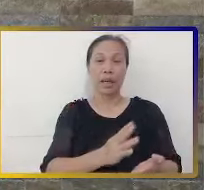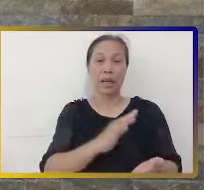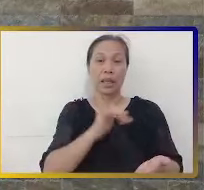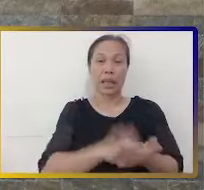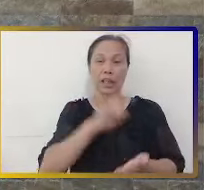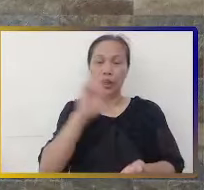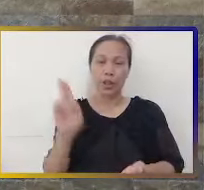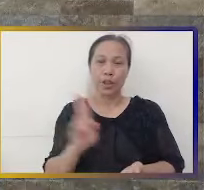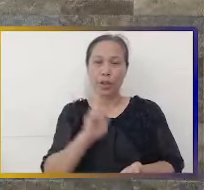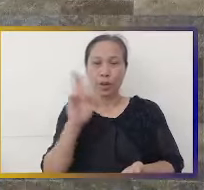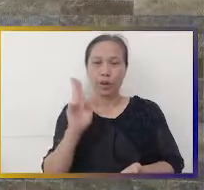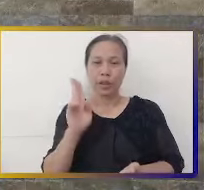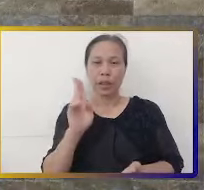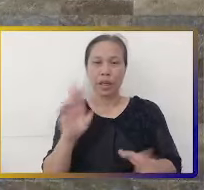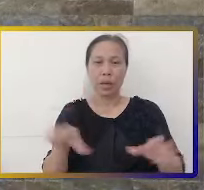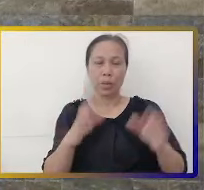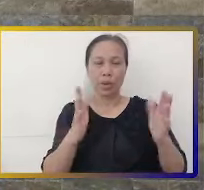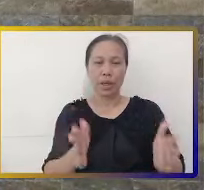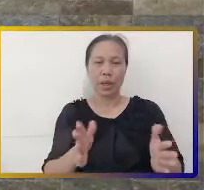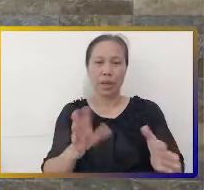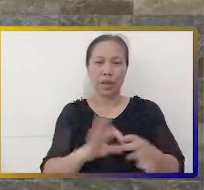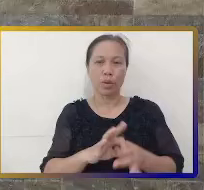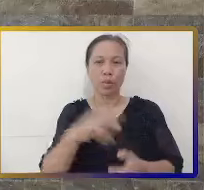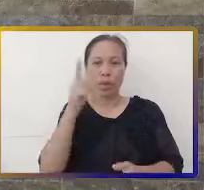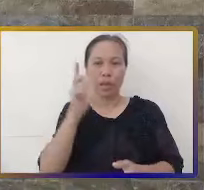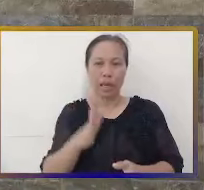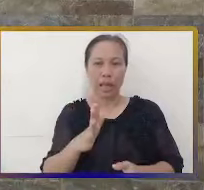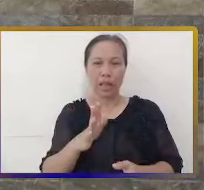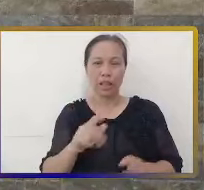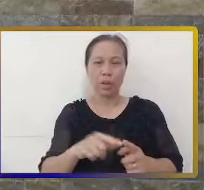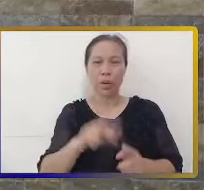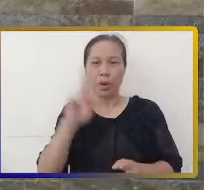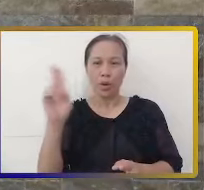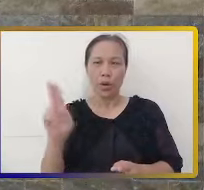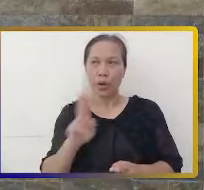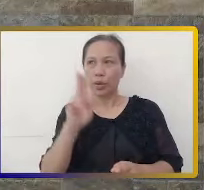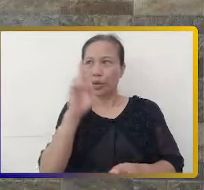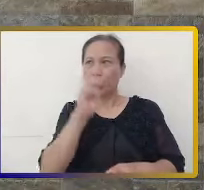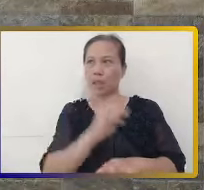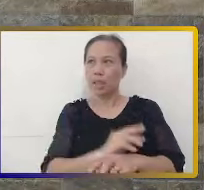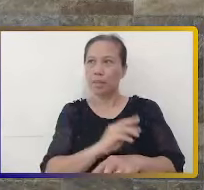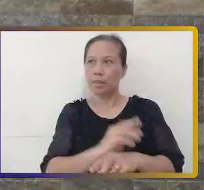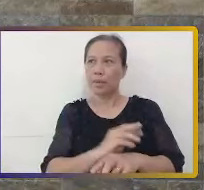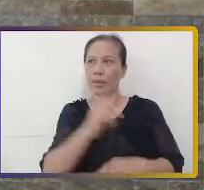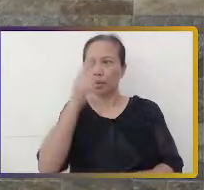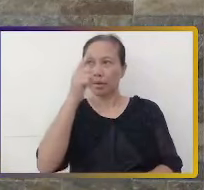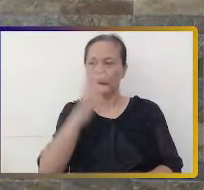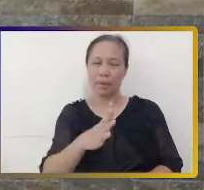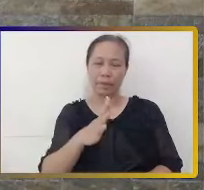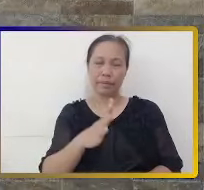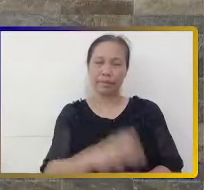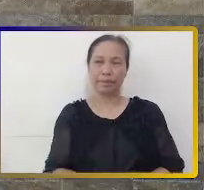gagamitin sa gawain ng panginoon All right here's the thing para matuwa pa kayo All right